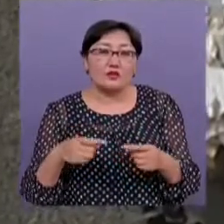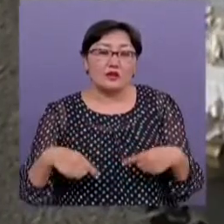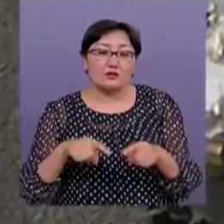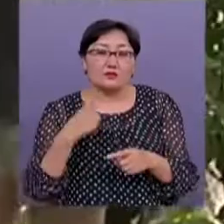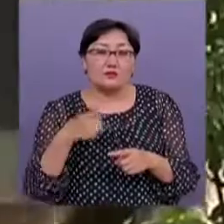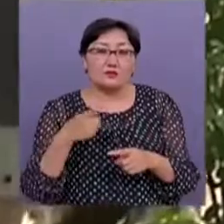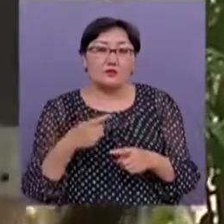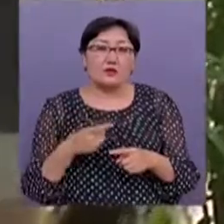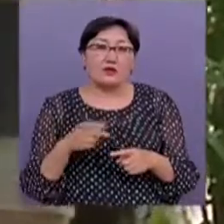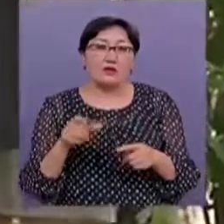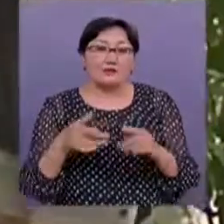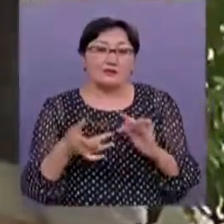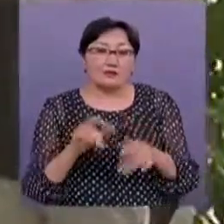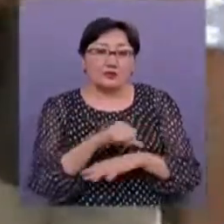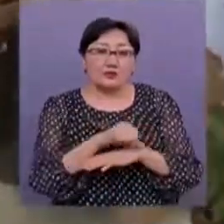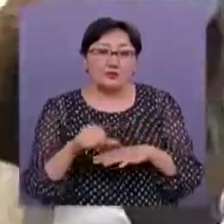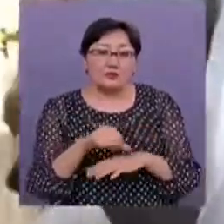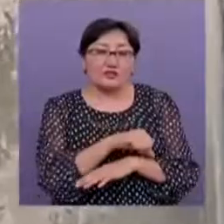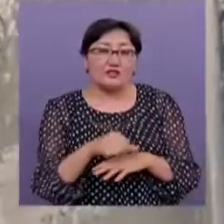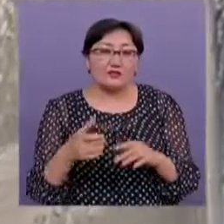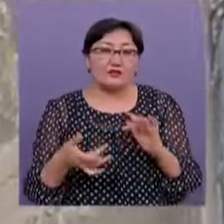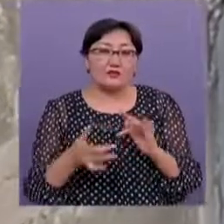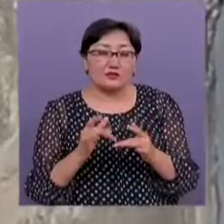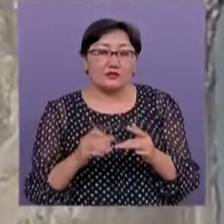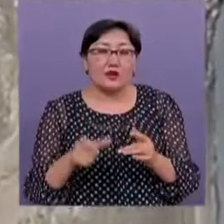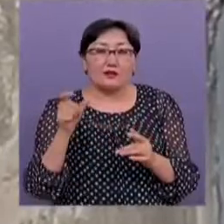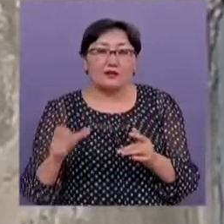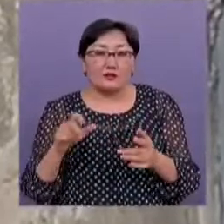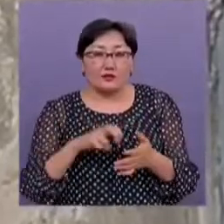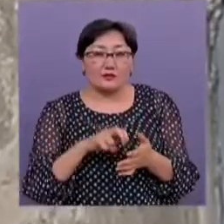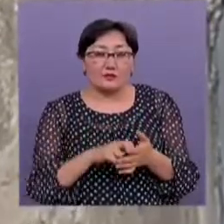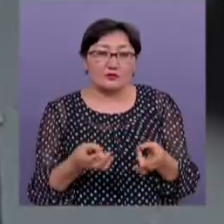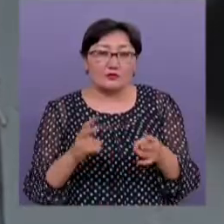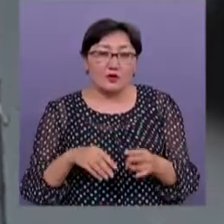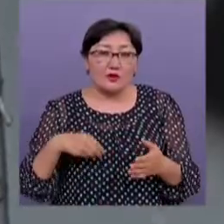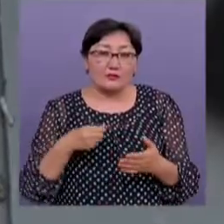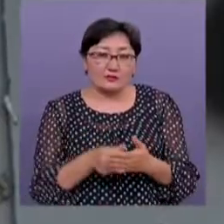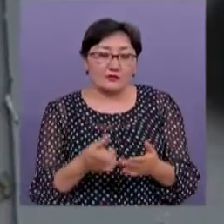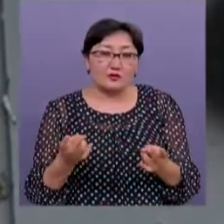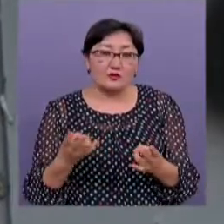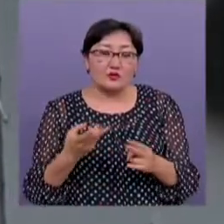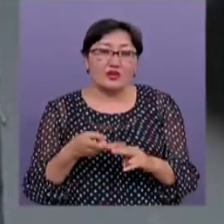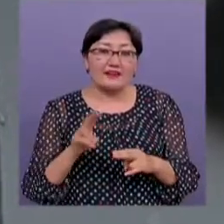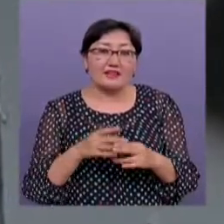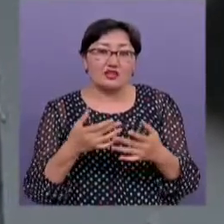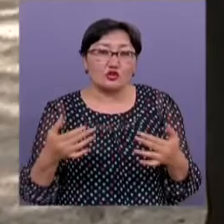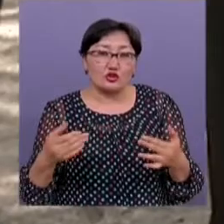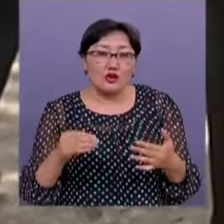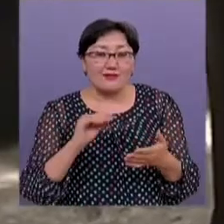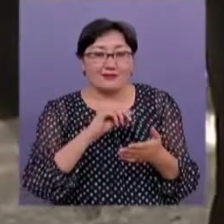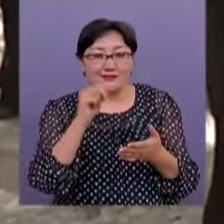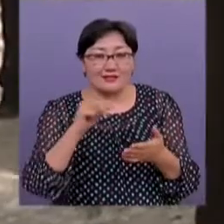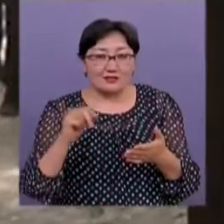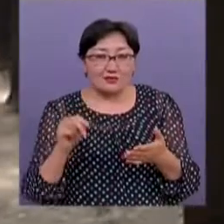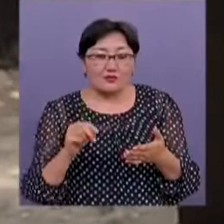айтуынша серверін іздесе, шетелден шығатын сайттың адамдарды жазба қалдыру үшін ақы төлейді. Сондықтан әртүрлі жерге шымай